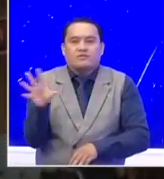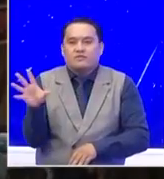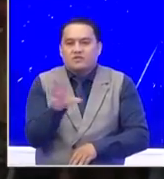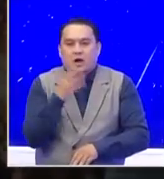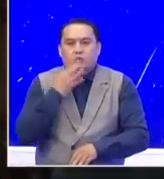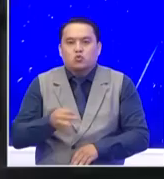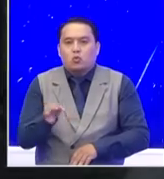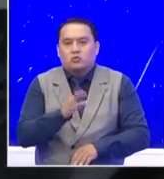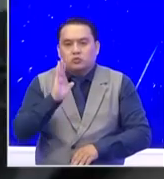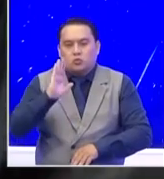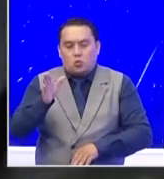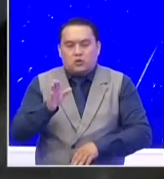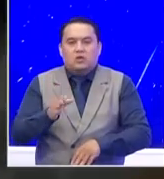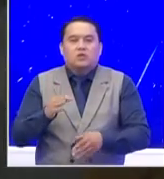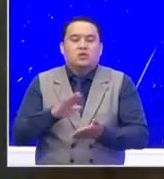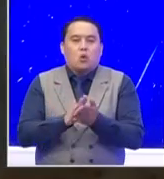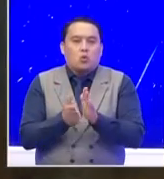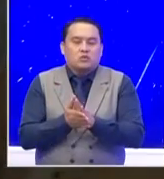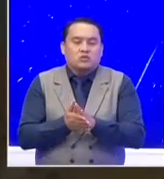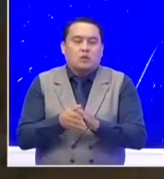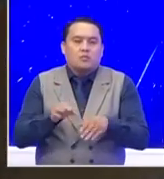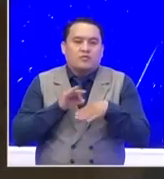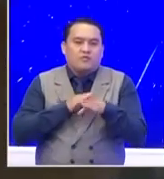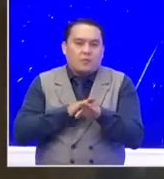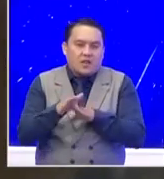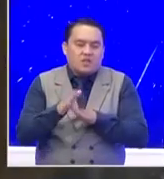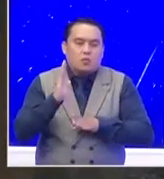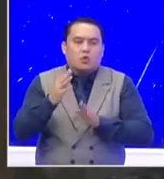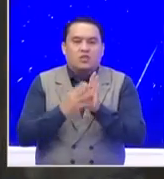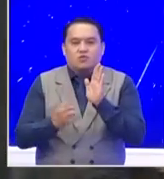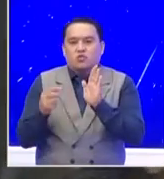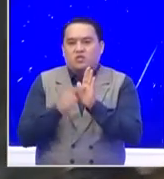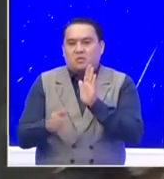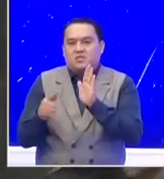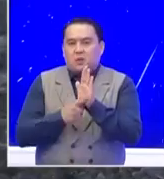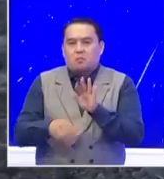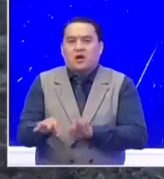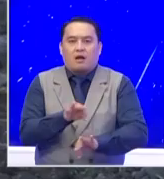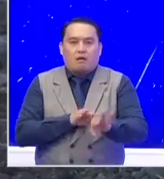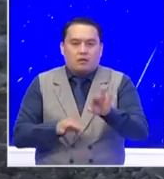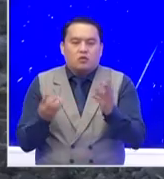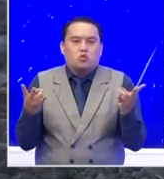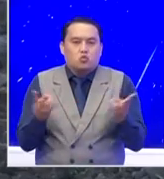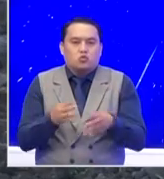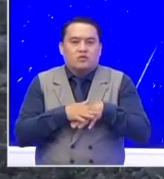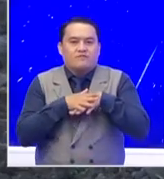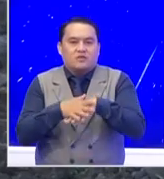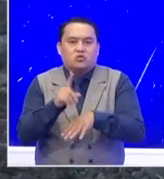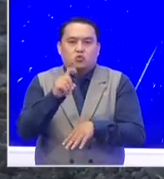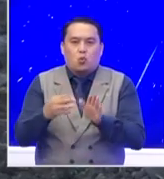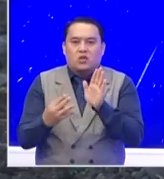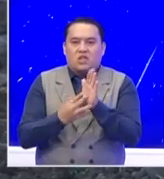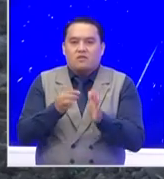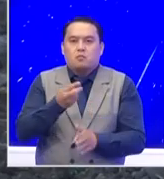ЖТСУ. Всего в рамках ДКЗ в Алматинской области будет реализовано 977 проектов. На эти нужды выделено свыше